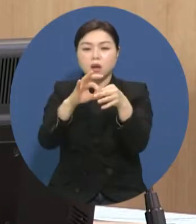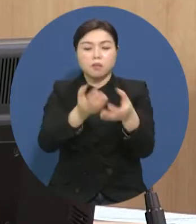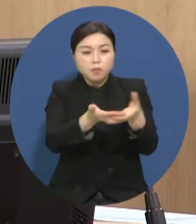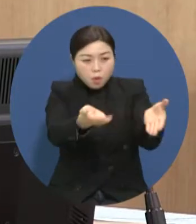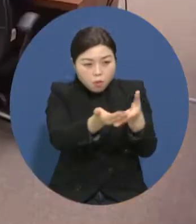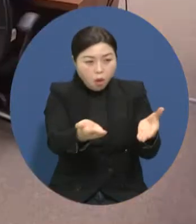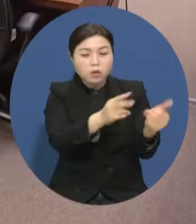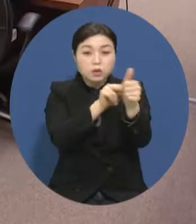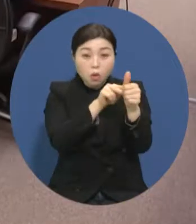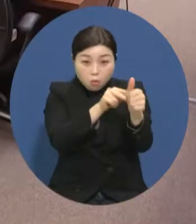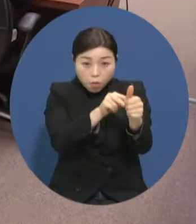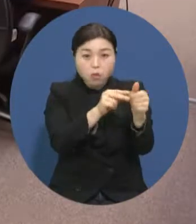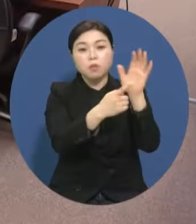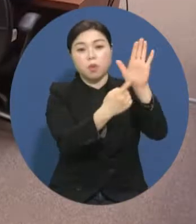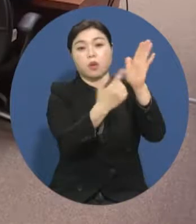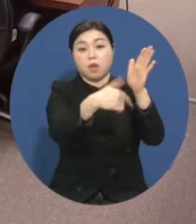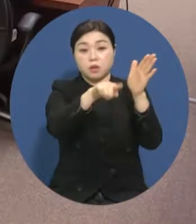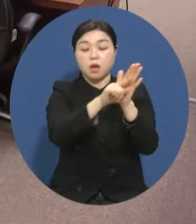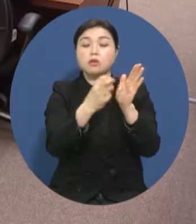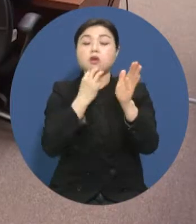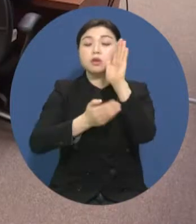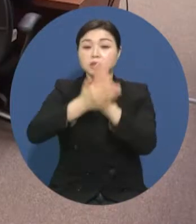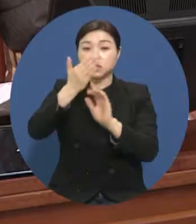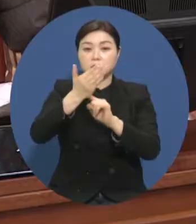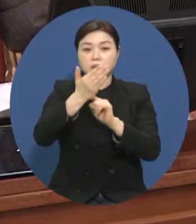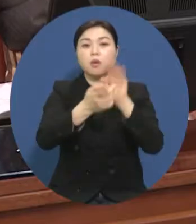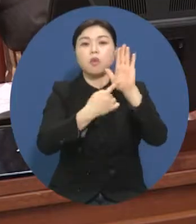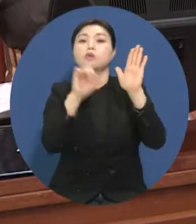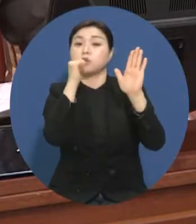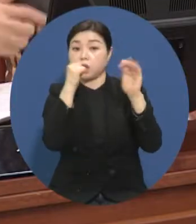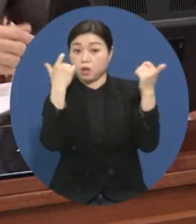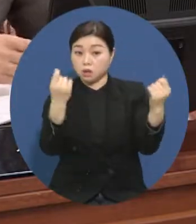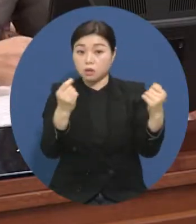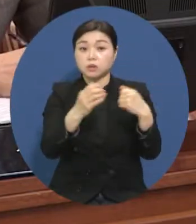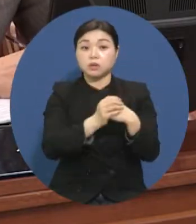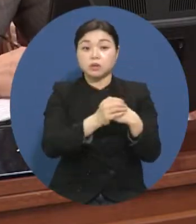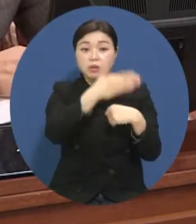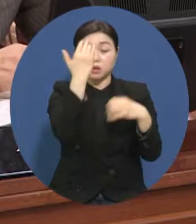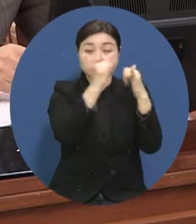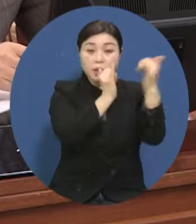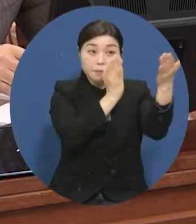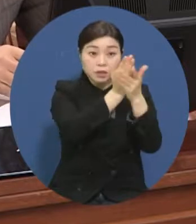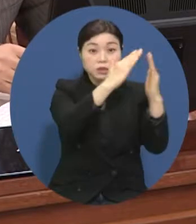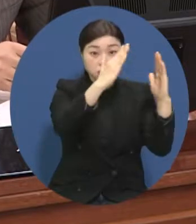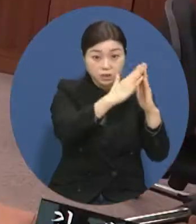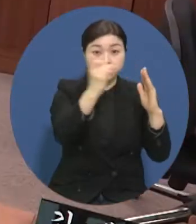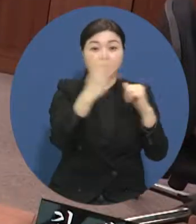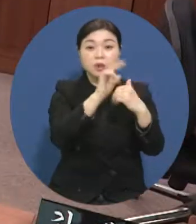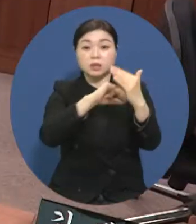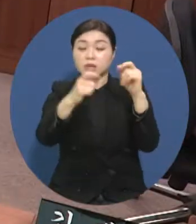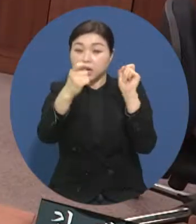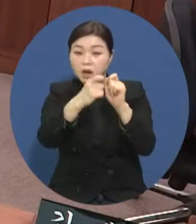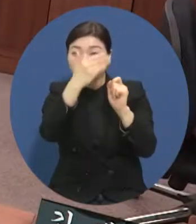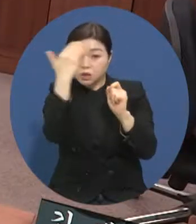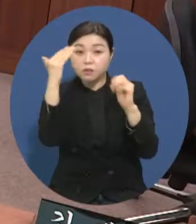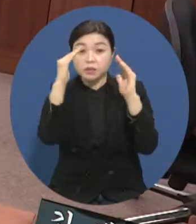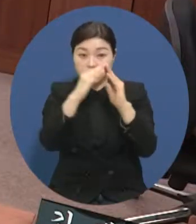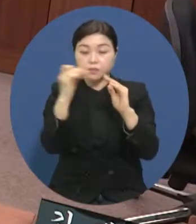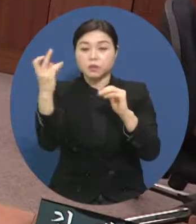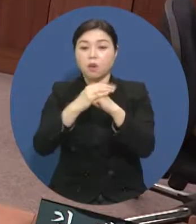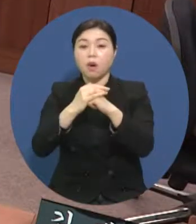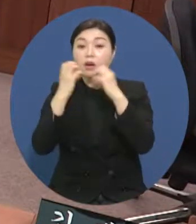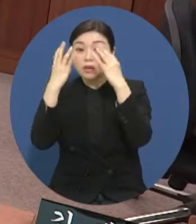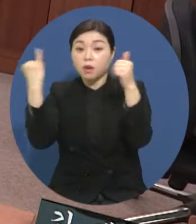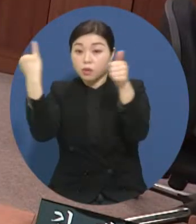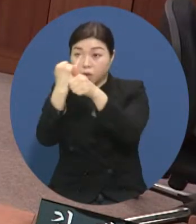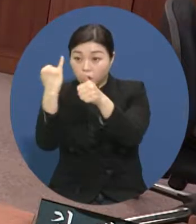위해 서울시에서 제공하는 포털 서비스로 청년 맞춤주택, 역세권 청년주택, 신혼부부